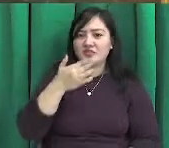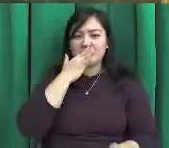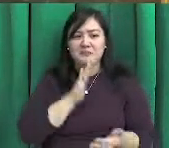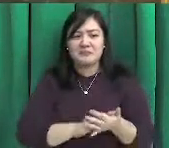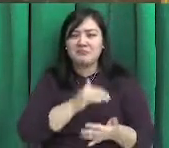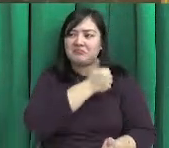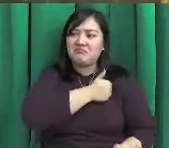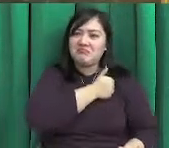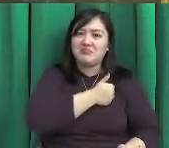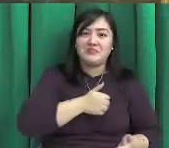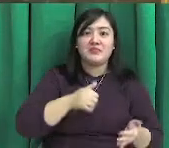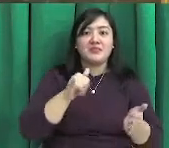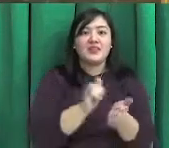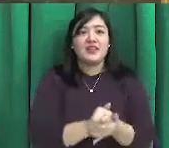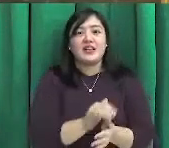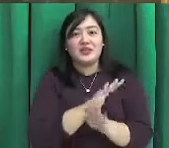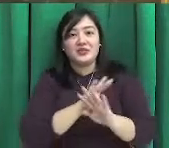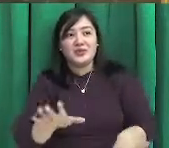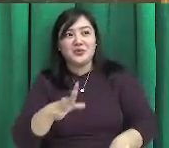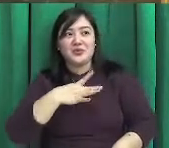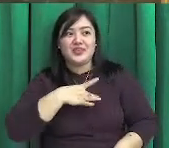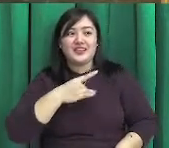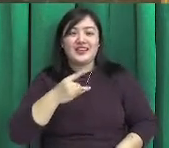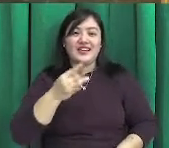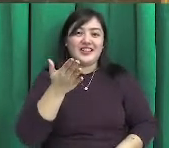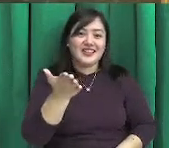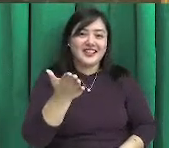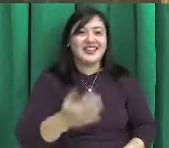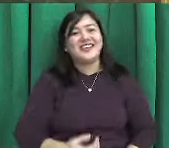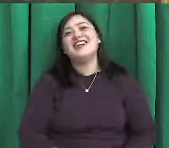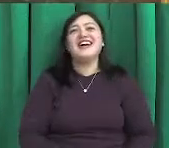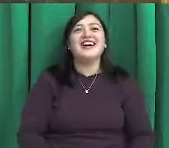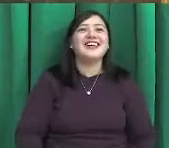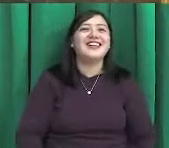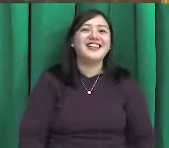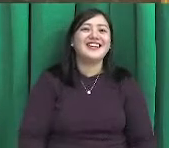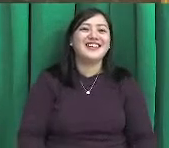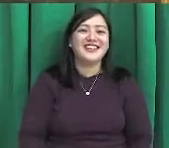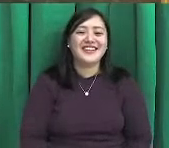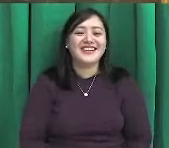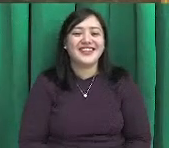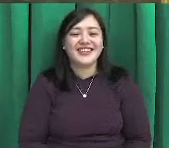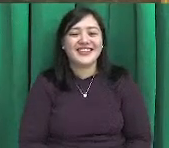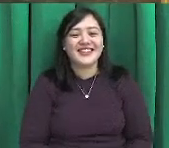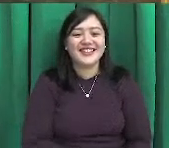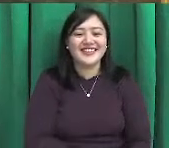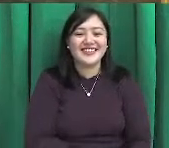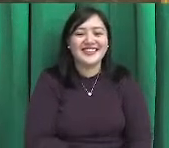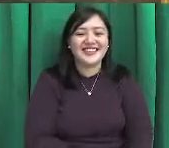or babae. Sana buhay pa si Lerma, natanong ko kung ganyan ako nung araw eh.